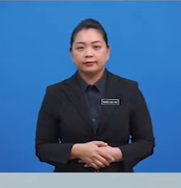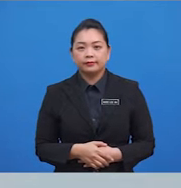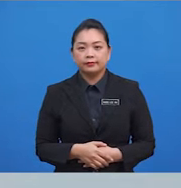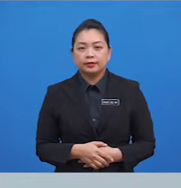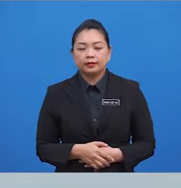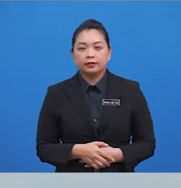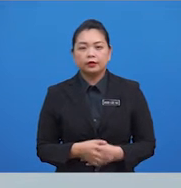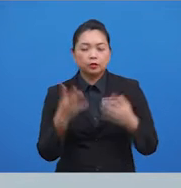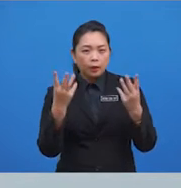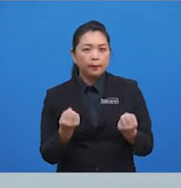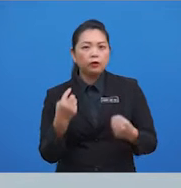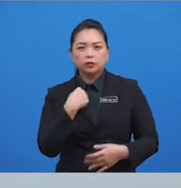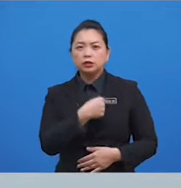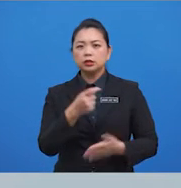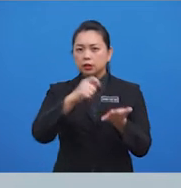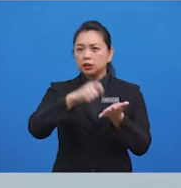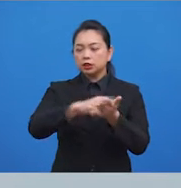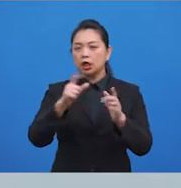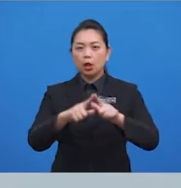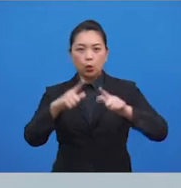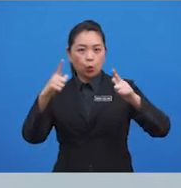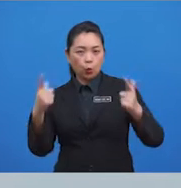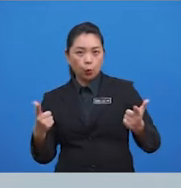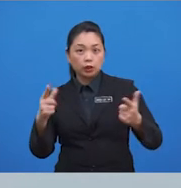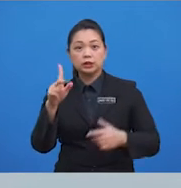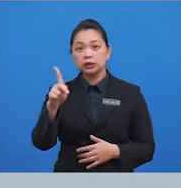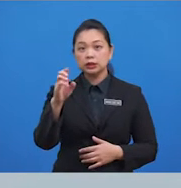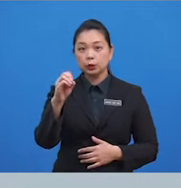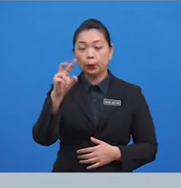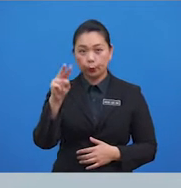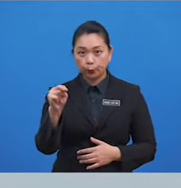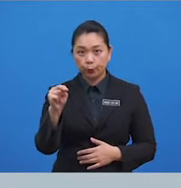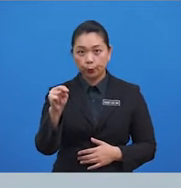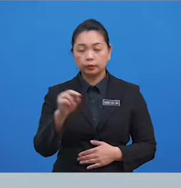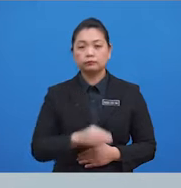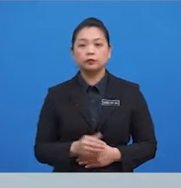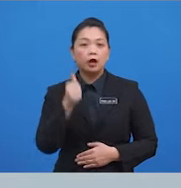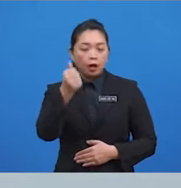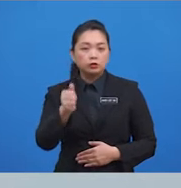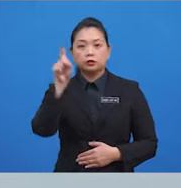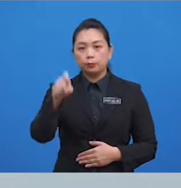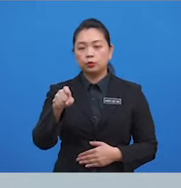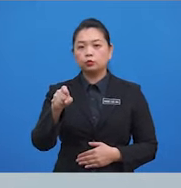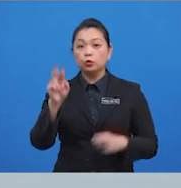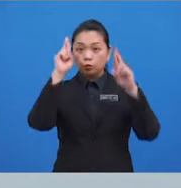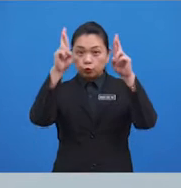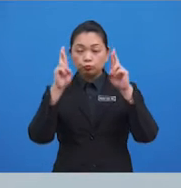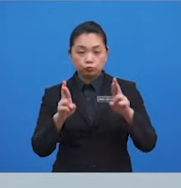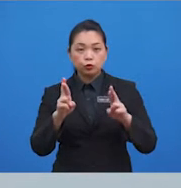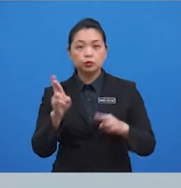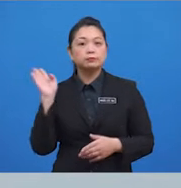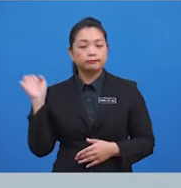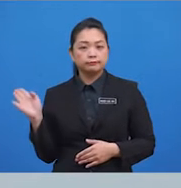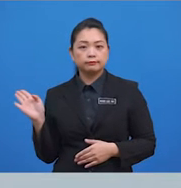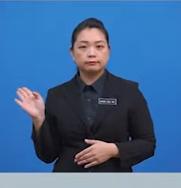Soalan tersebut menghendaki kita menghitung luas permukaan kon. Anda perlu menggunakan rumus